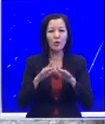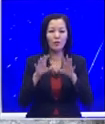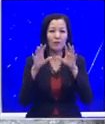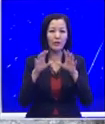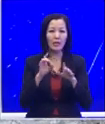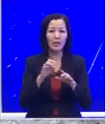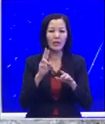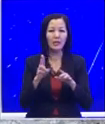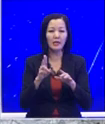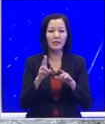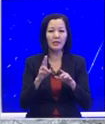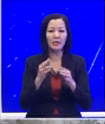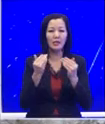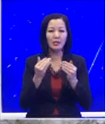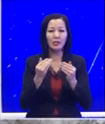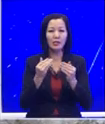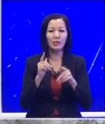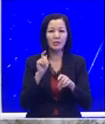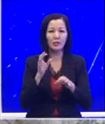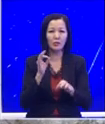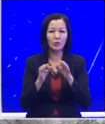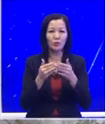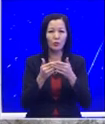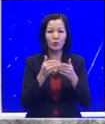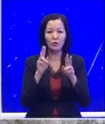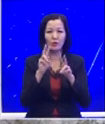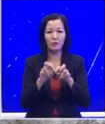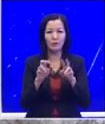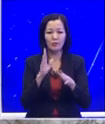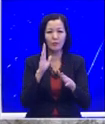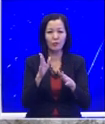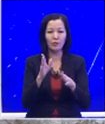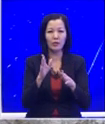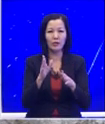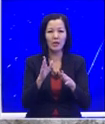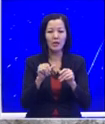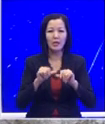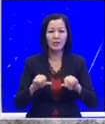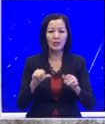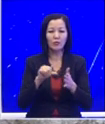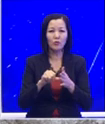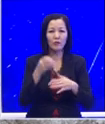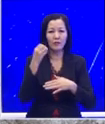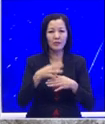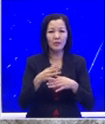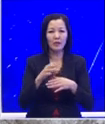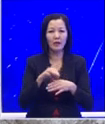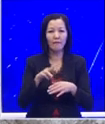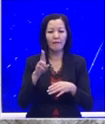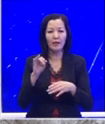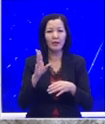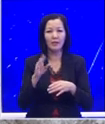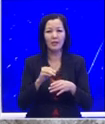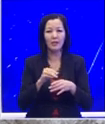РК. Создана следственно-оперативная группа из числа опытных следователей-криминалистов, сотрудников центрального аппарата МВД,